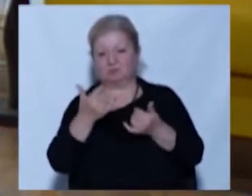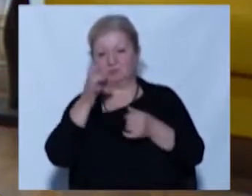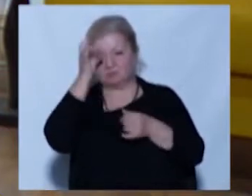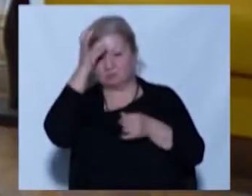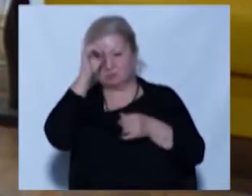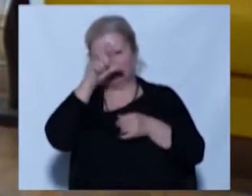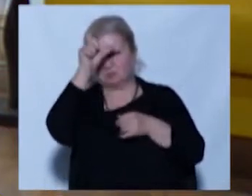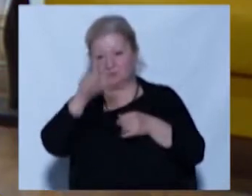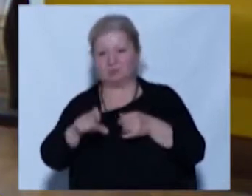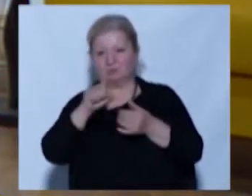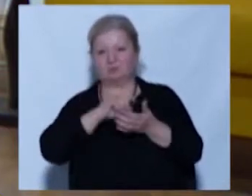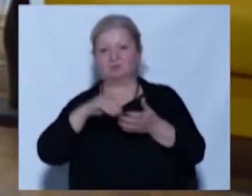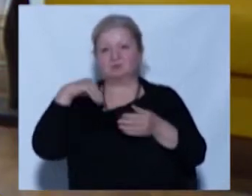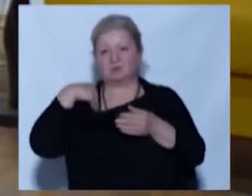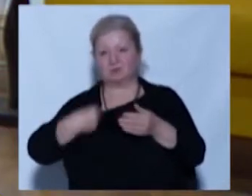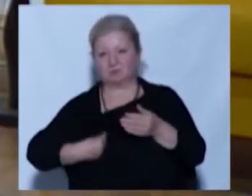ძალიან ცნობილი მოღვაწის,